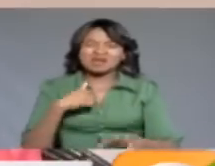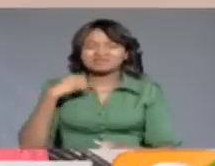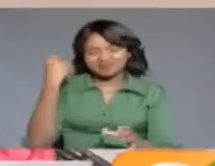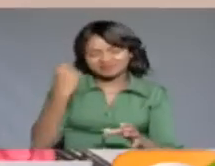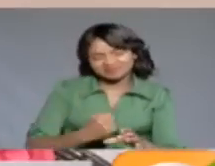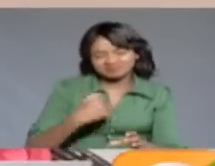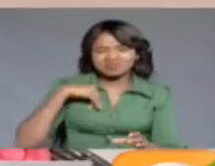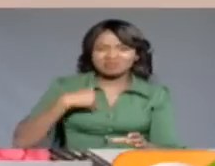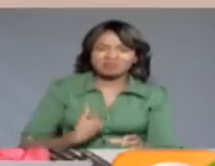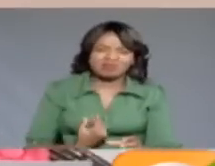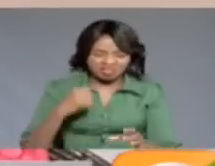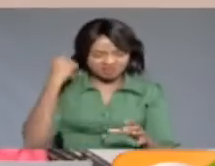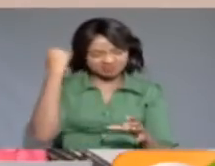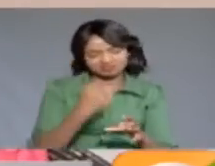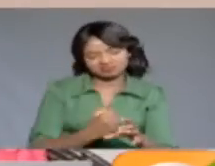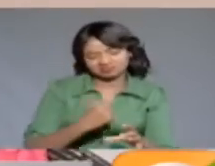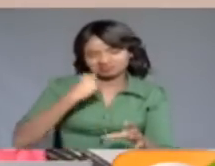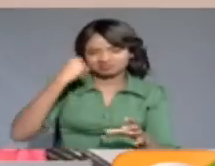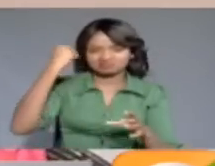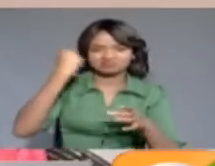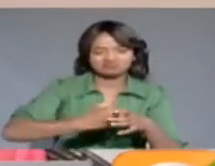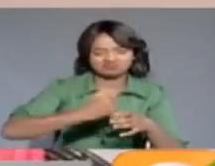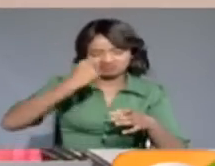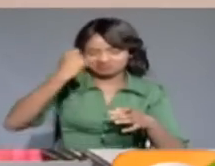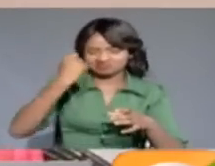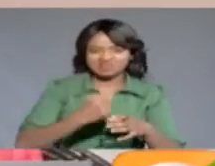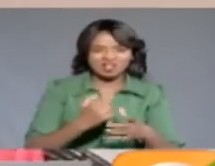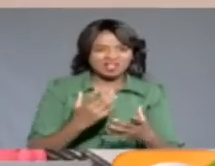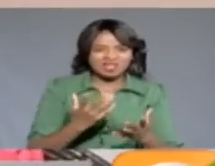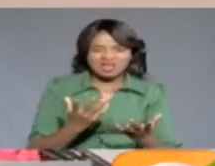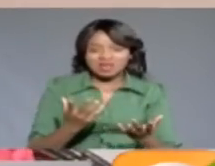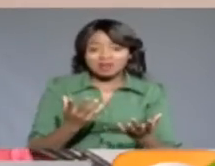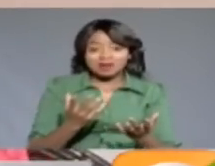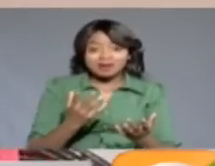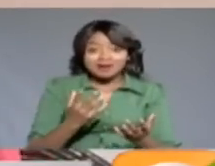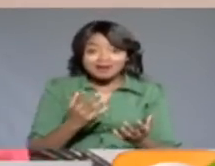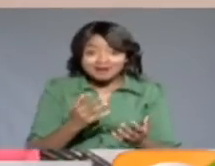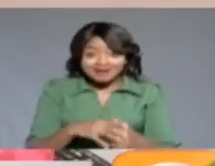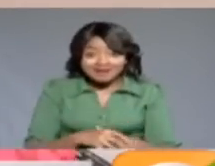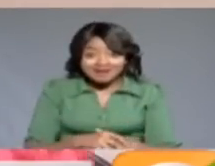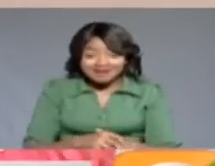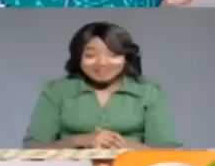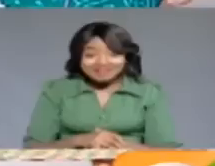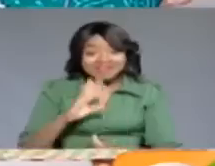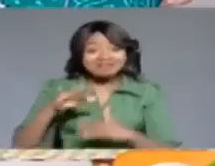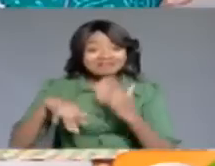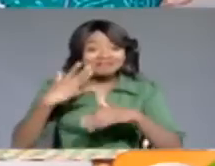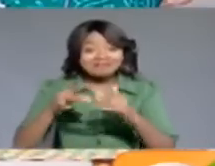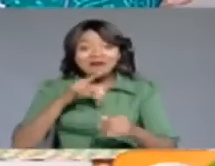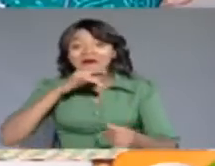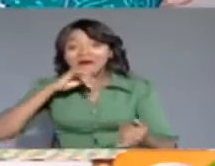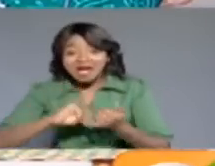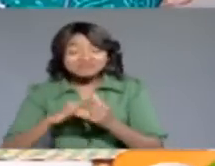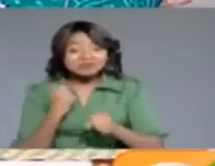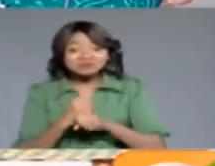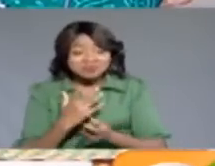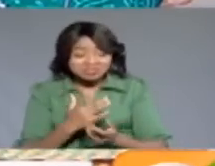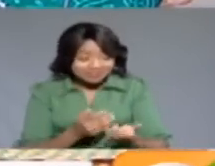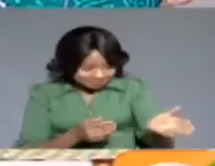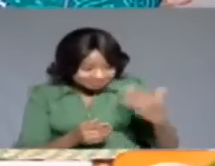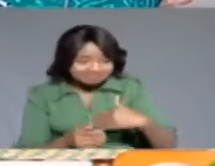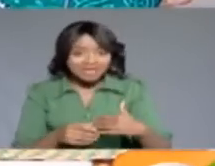nachoka siwezi kuponda chungo saumu. Je, sikio utapatiwa dasta wa mabuki? upige deki. Utaambiwa upige pia deki. Utaambiwa upige